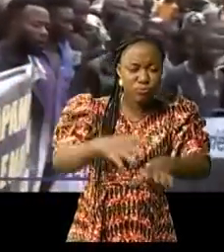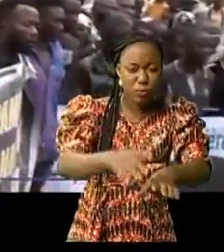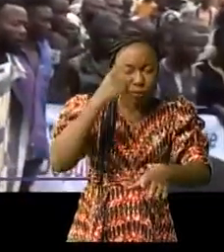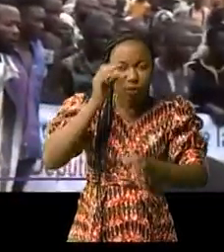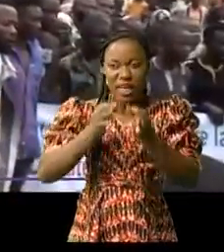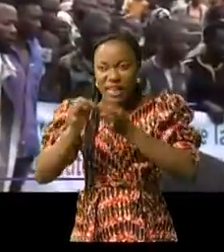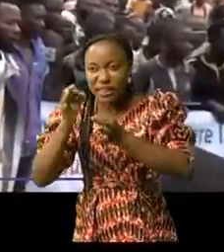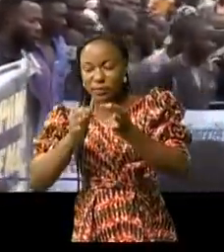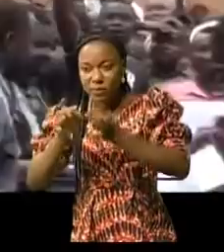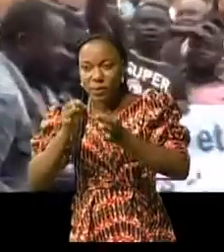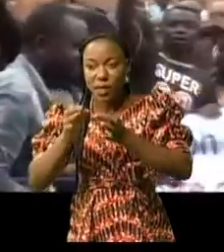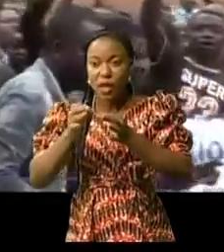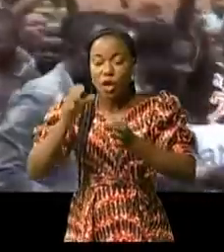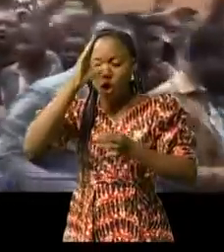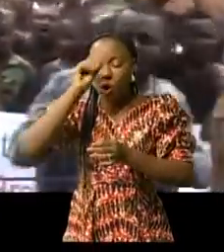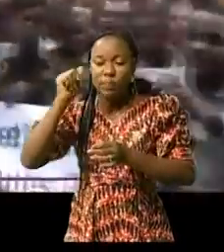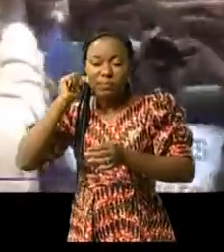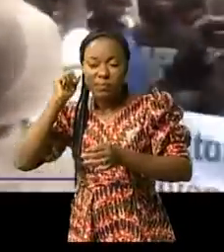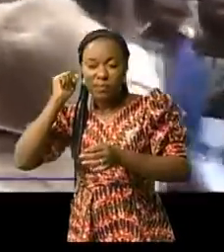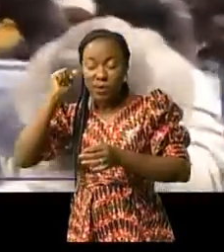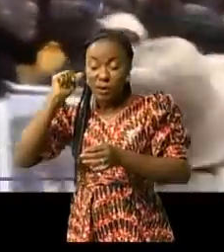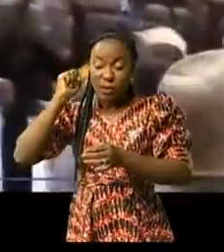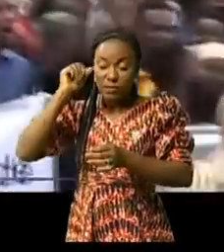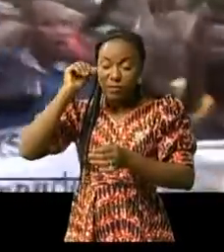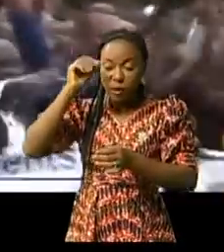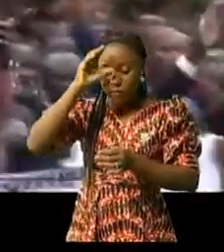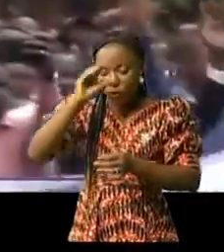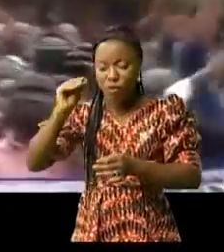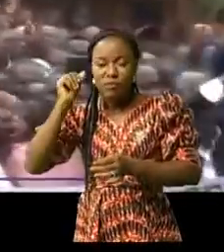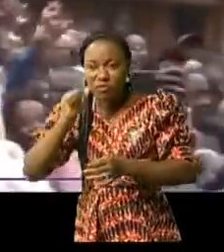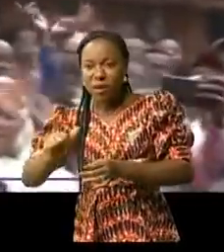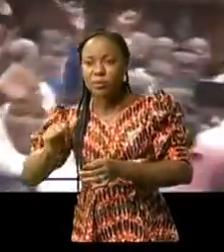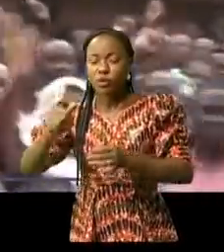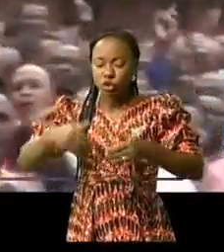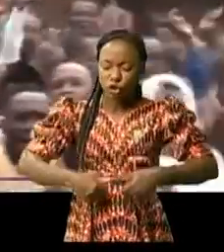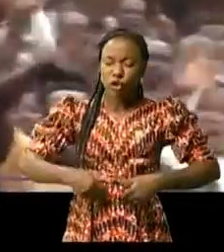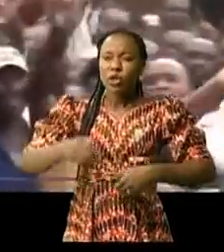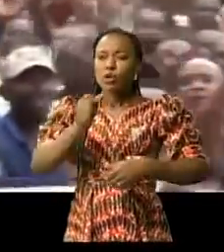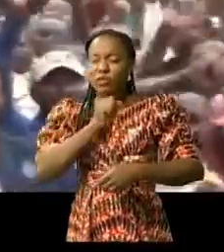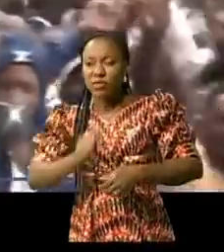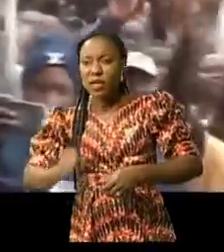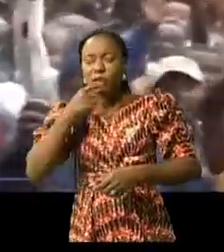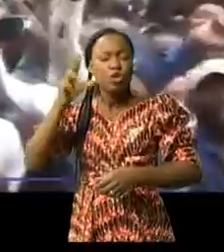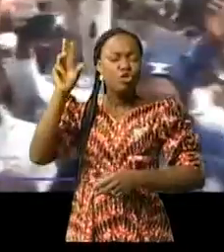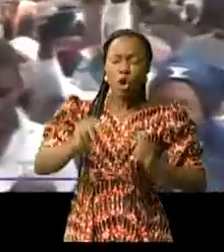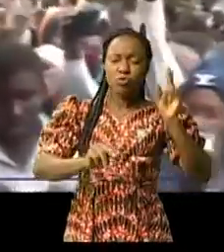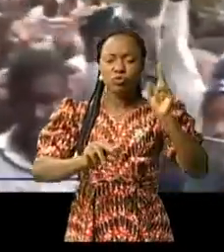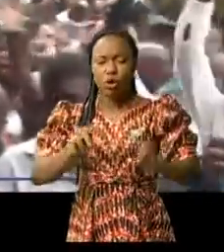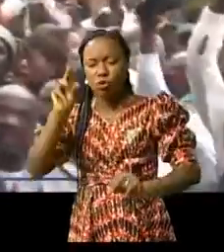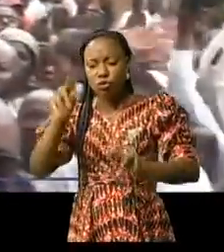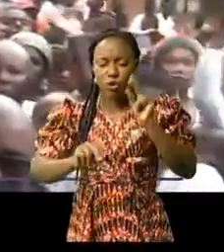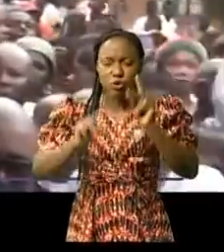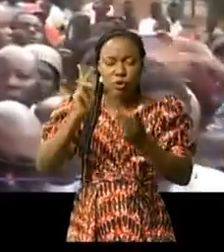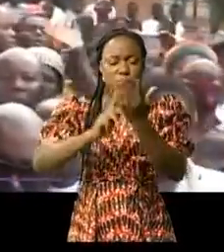exprimés hommes femmes jeunes et vieux tous à l'unanimité ont réaffirmé leur désapprobation de ces